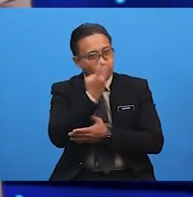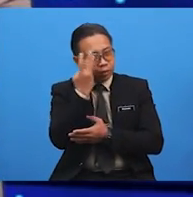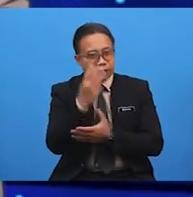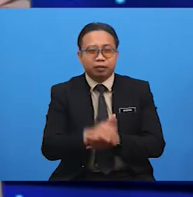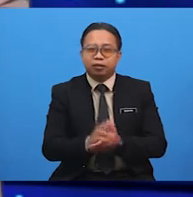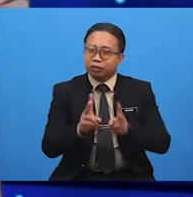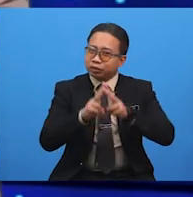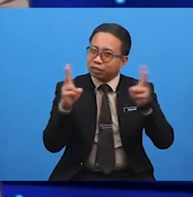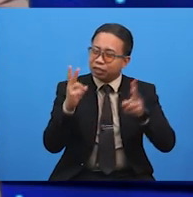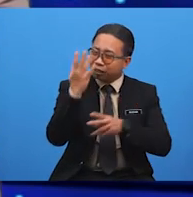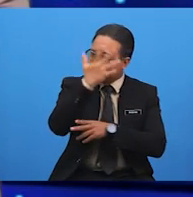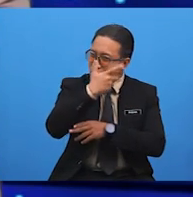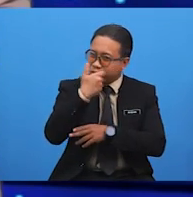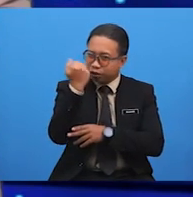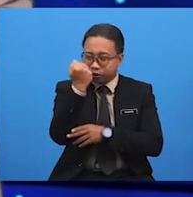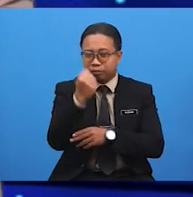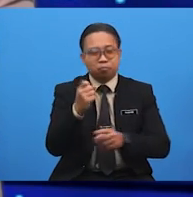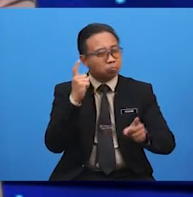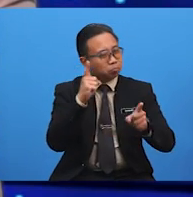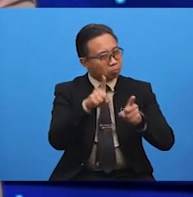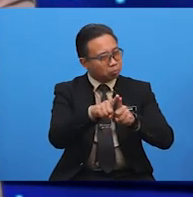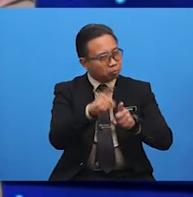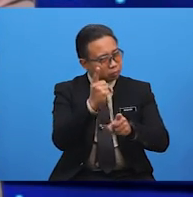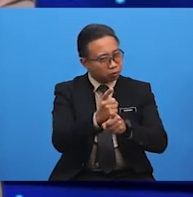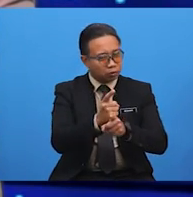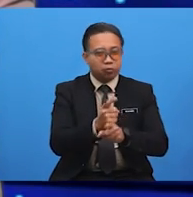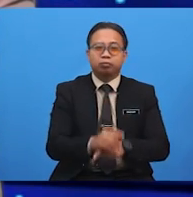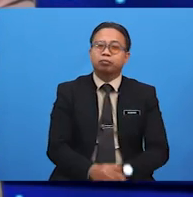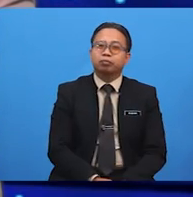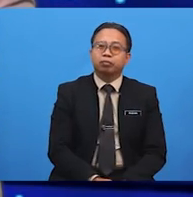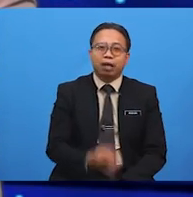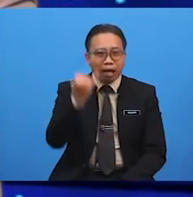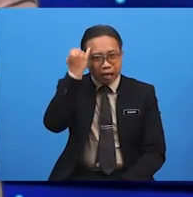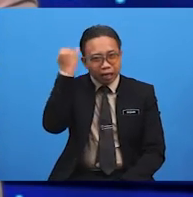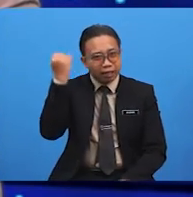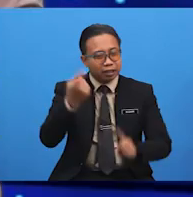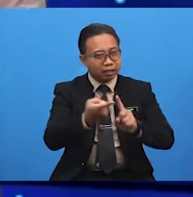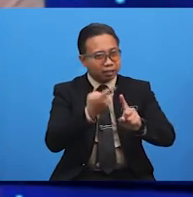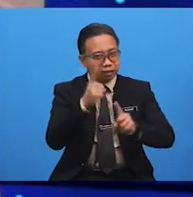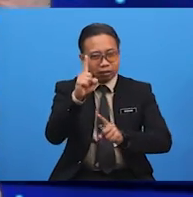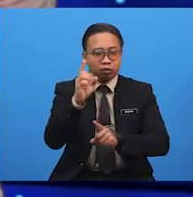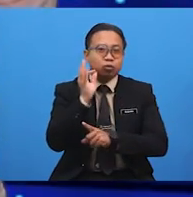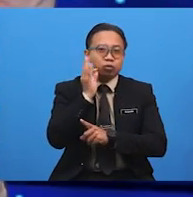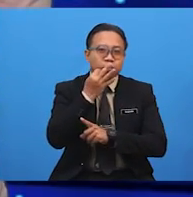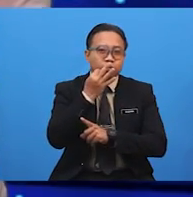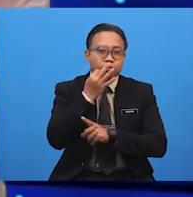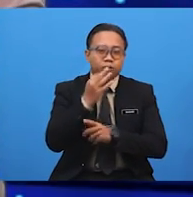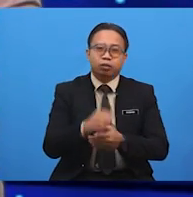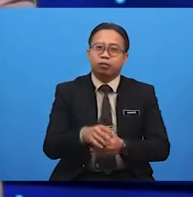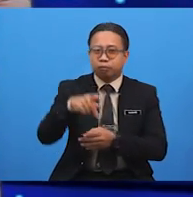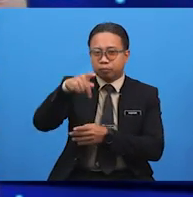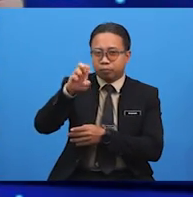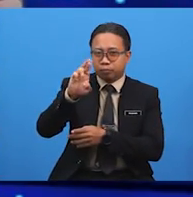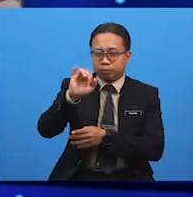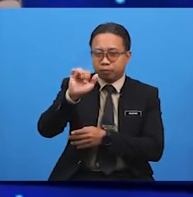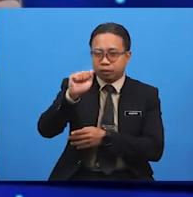juga sangat cantik. Memang tepat sekali dengan hanya berbekalkan idea daripada sebuah peria saja.